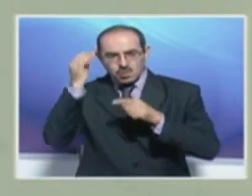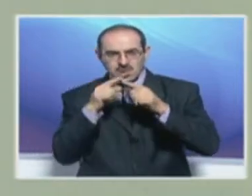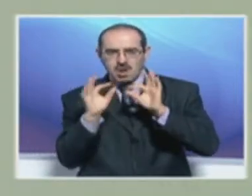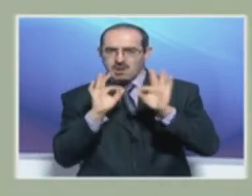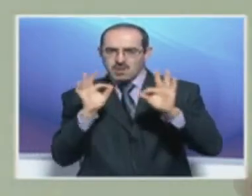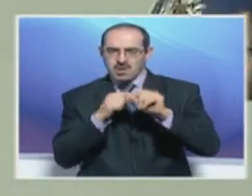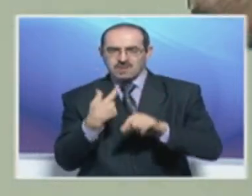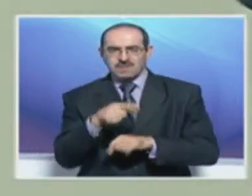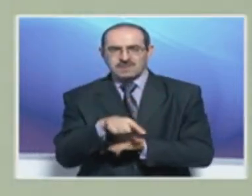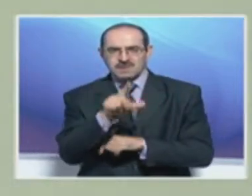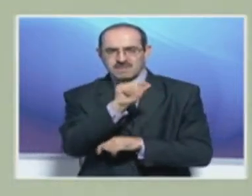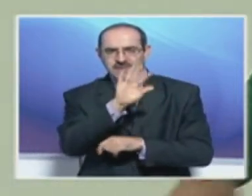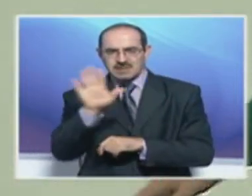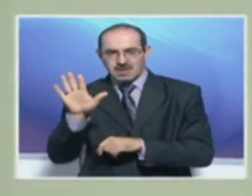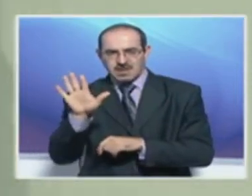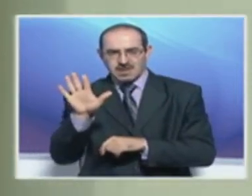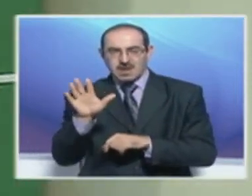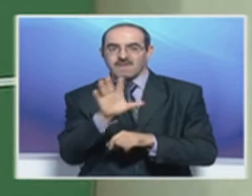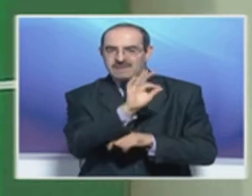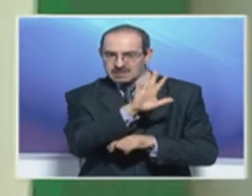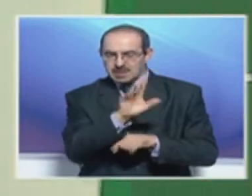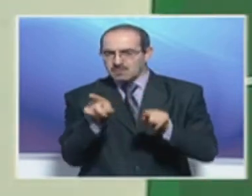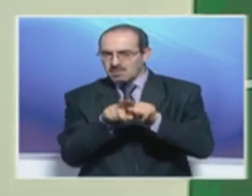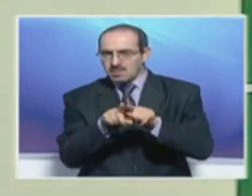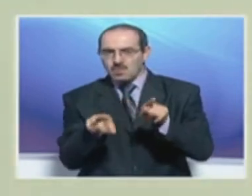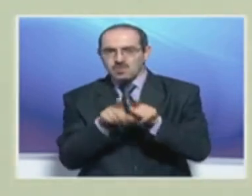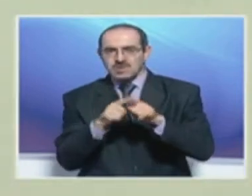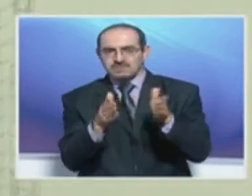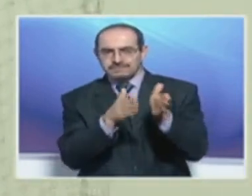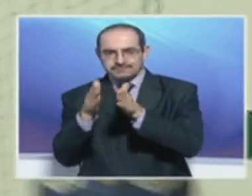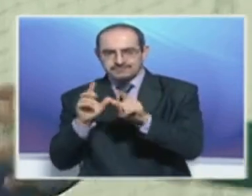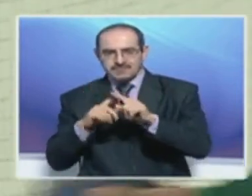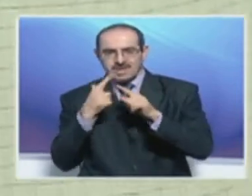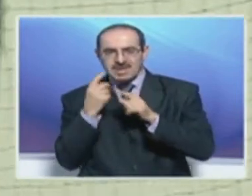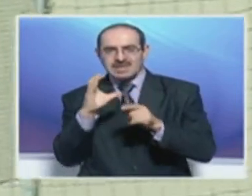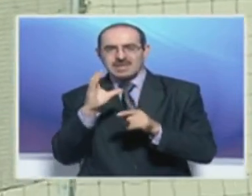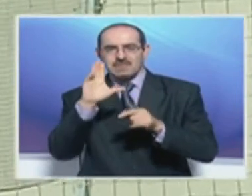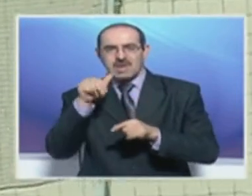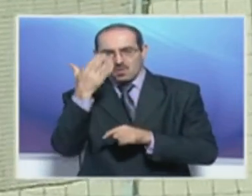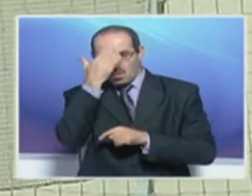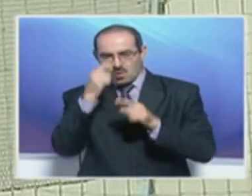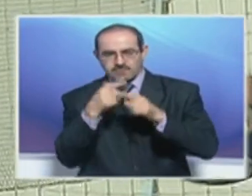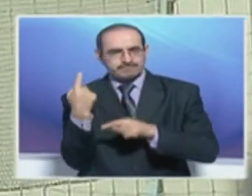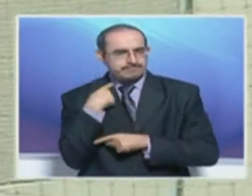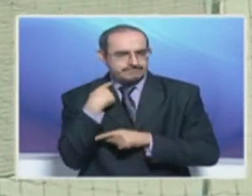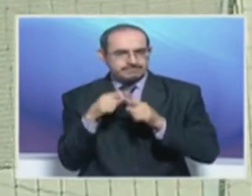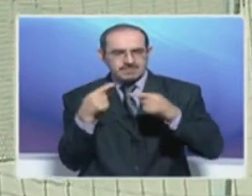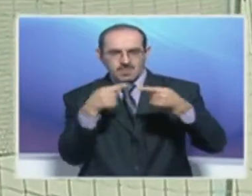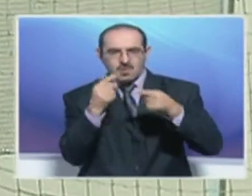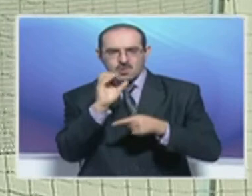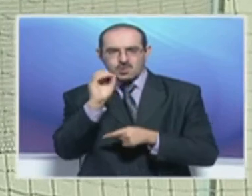بنتيجة 25 إصابة لمثلها. من جهة أخرى، تعثر منتخب الكاميرون أمام نظيره